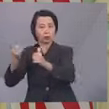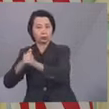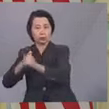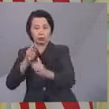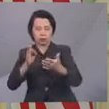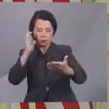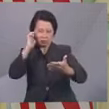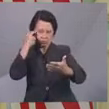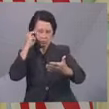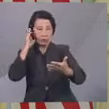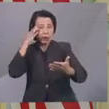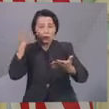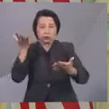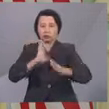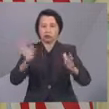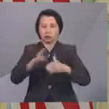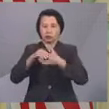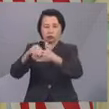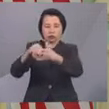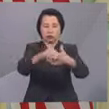pasti, jangan kongsi.